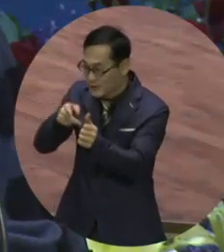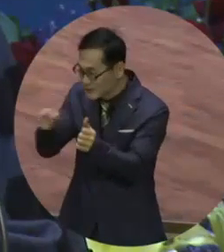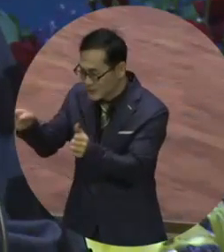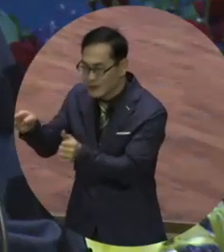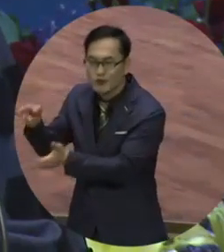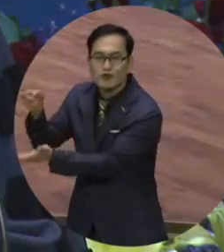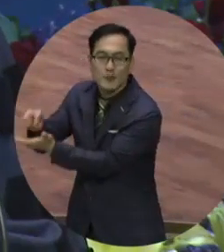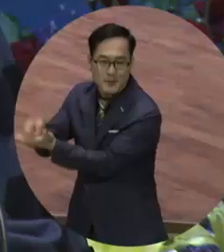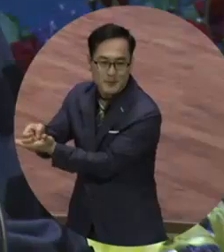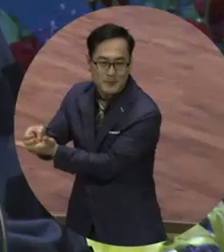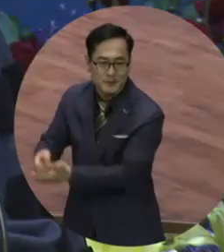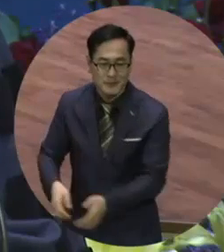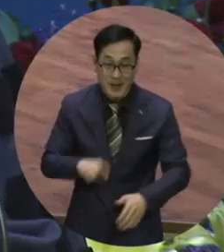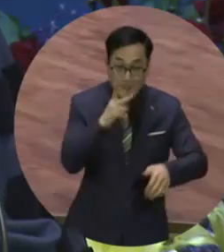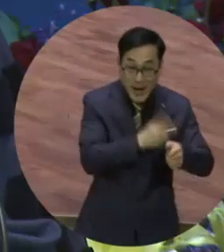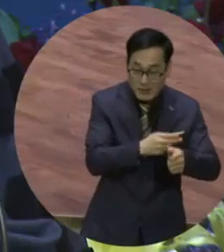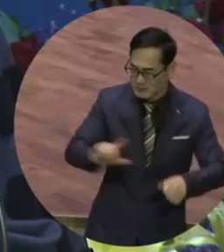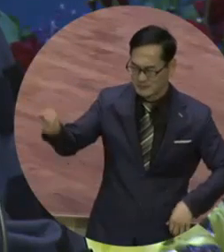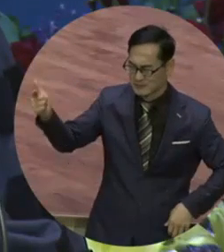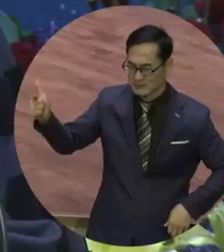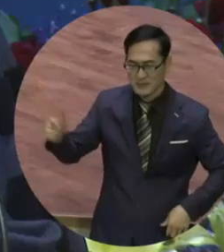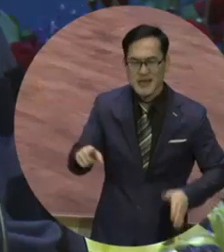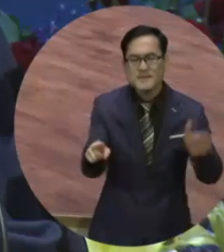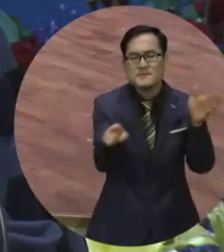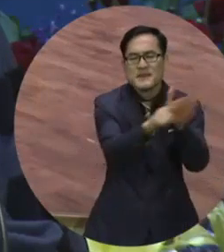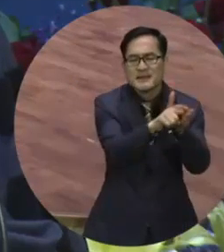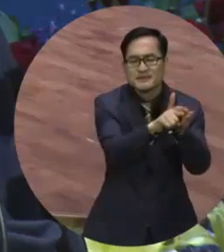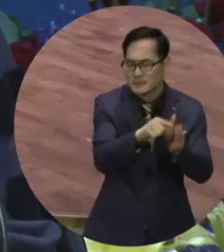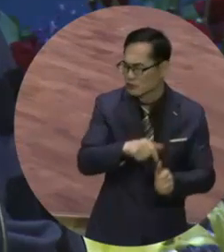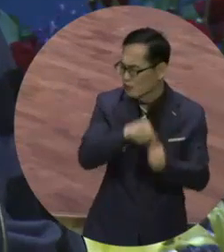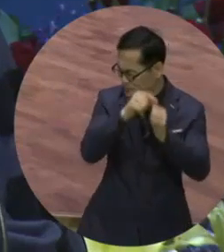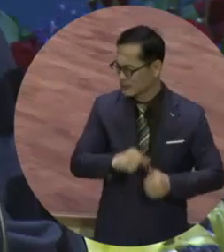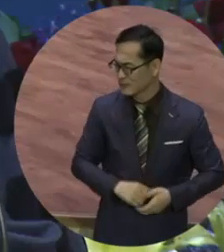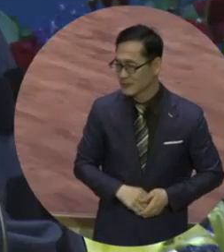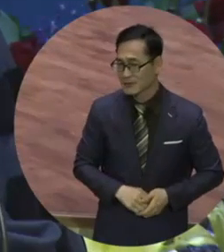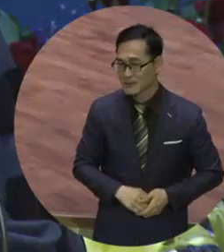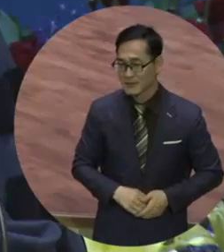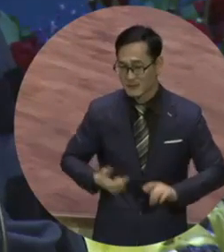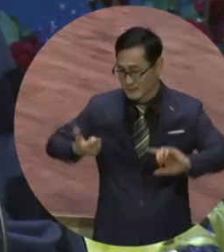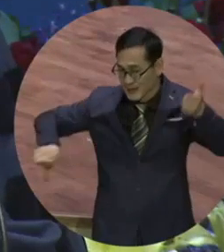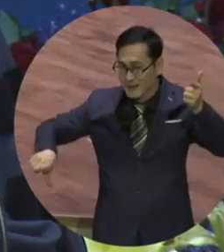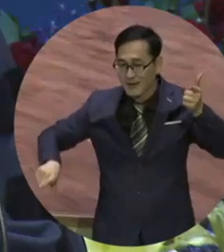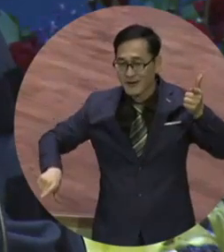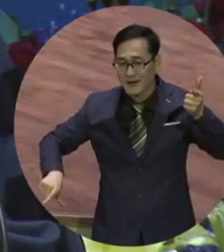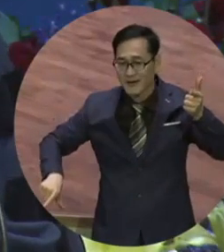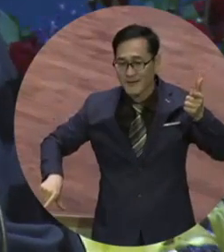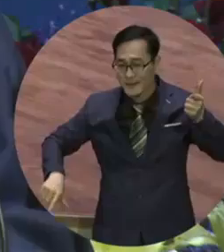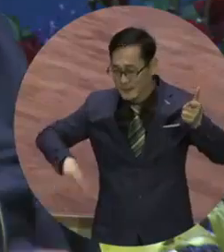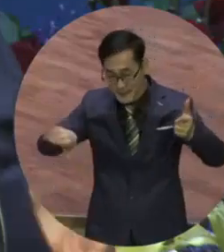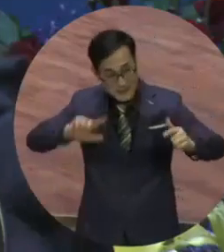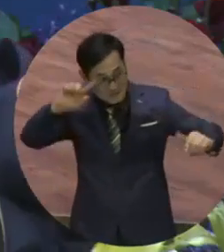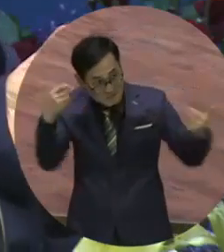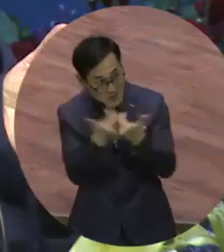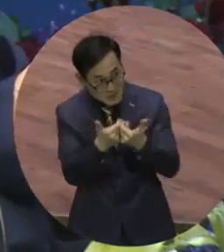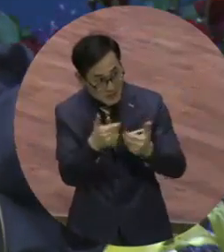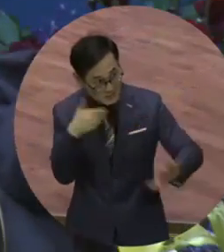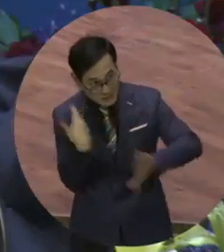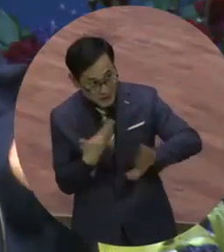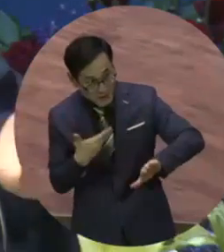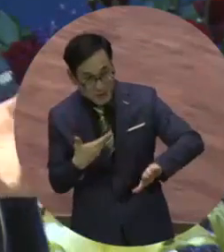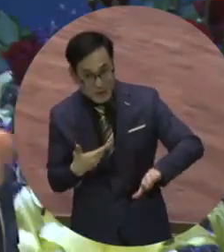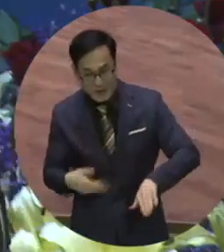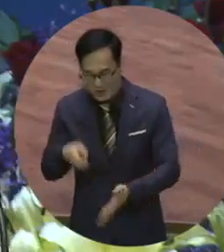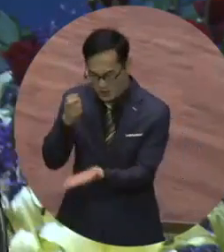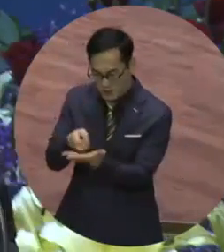오직 믿음으로 구원받는다. 이 신칭이 이렇게 이거를 강조를 하니까 율법을